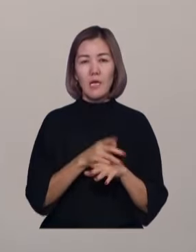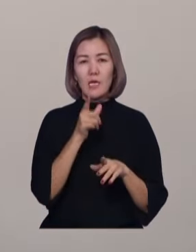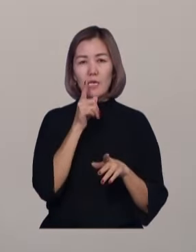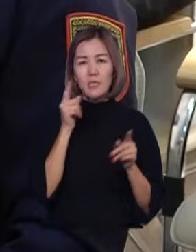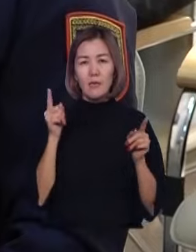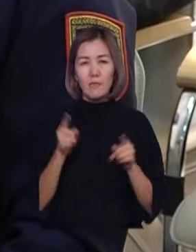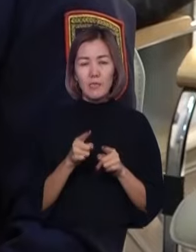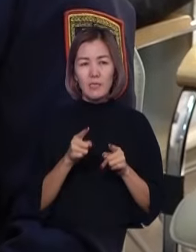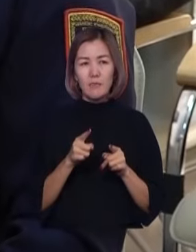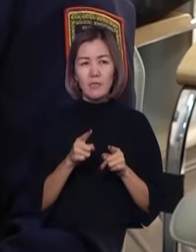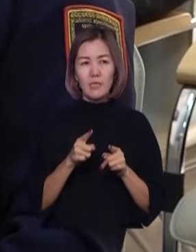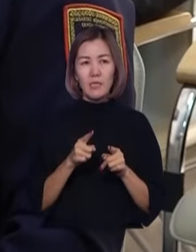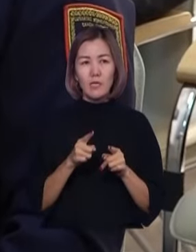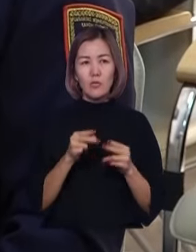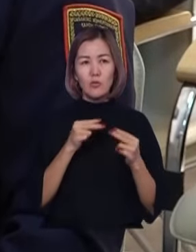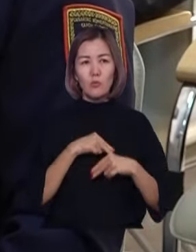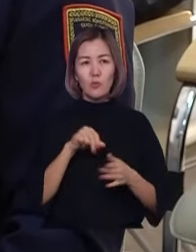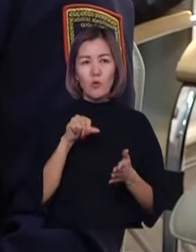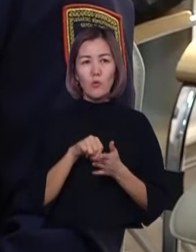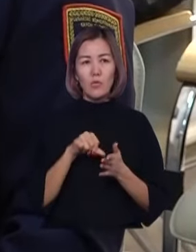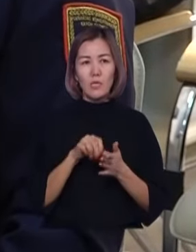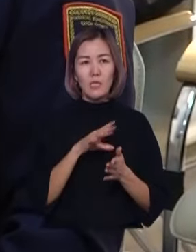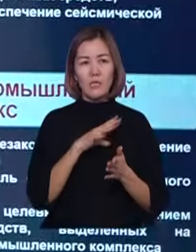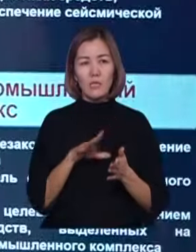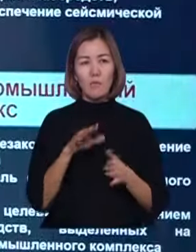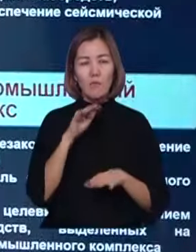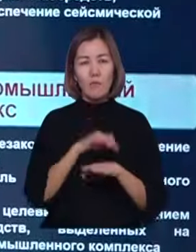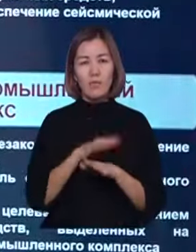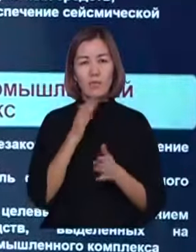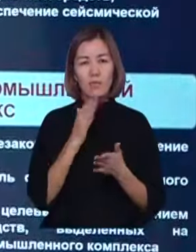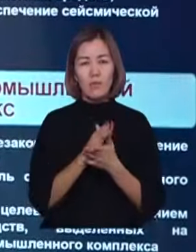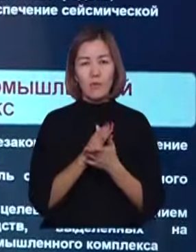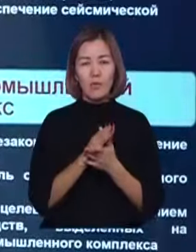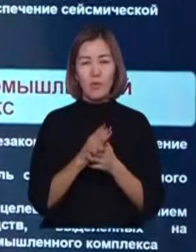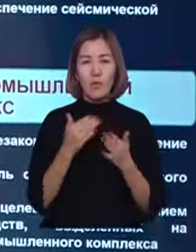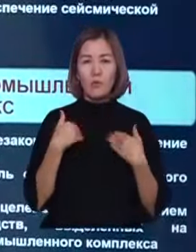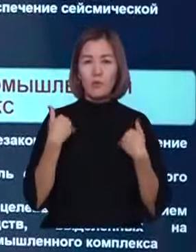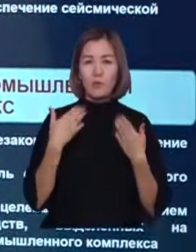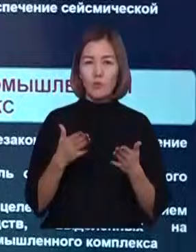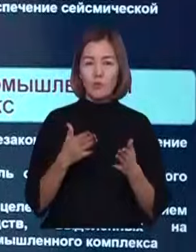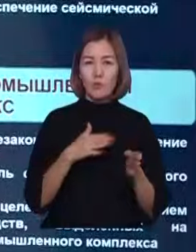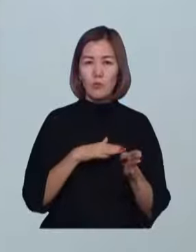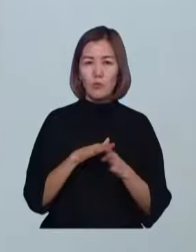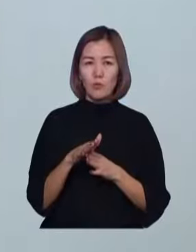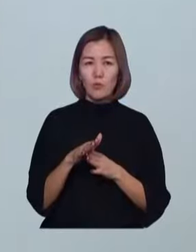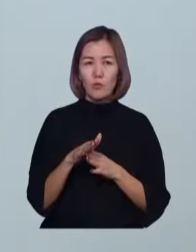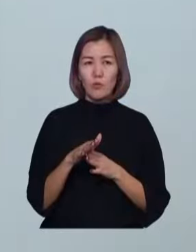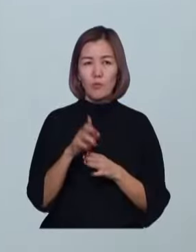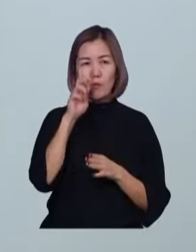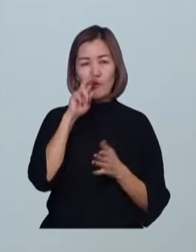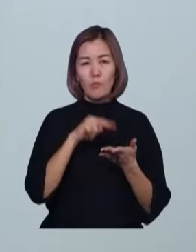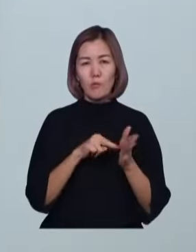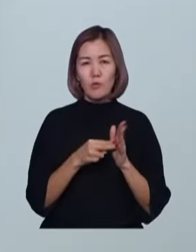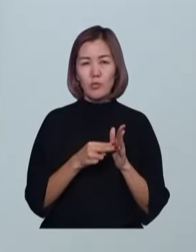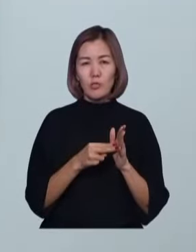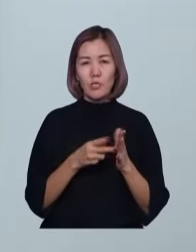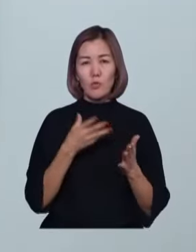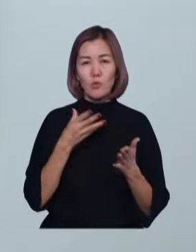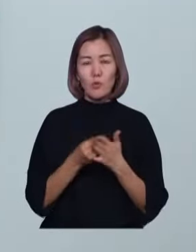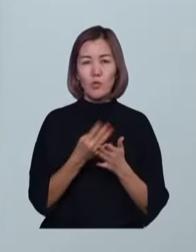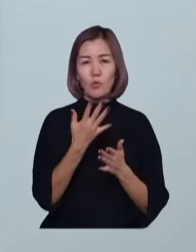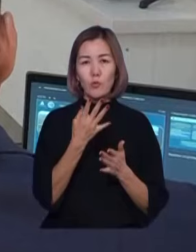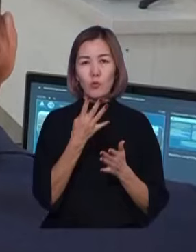кәсіптік оқудан өткен адамдарды жұмысқа орналастырмау фактілері кездесті. Ұсынымдарды осындай үшін мемлекет бюджетіне негізсіз төлеген 4